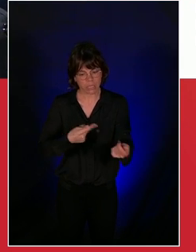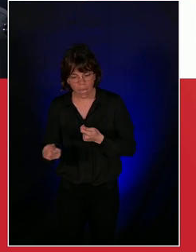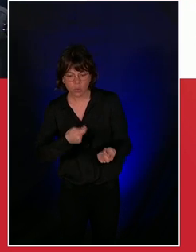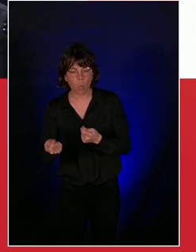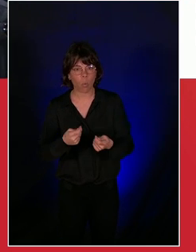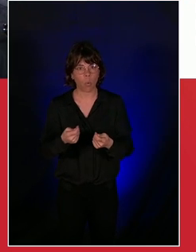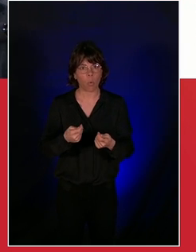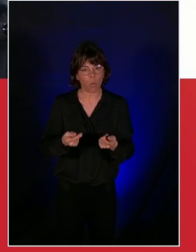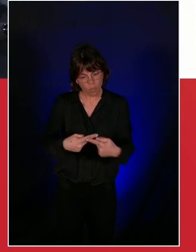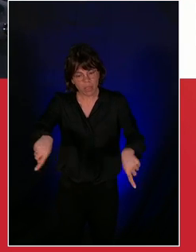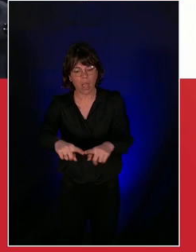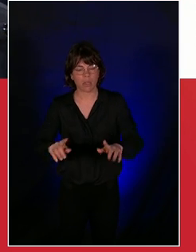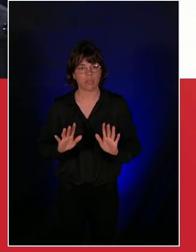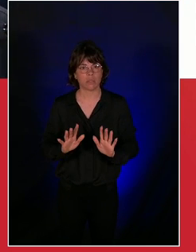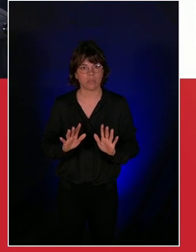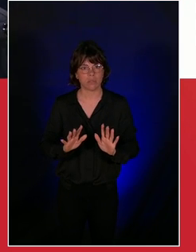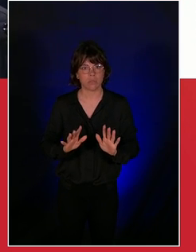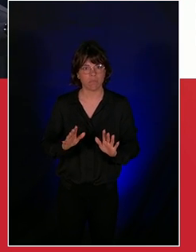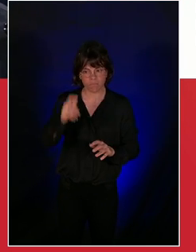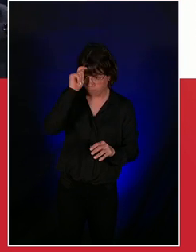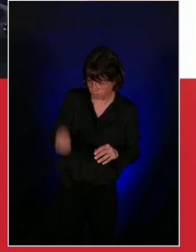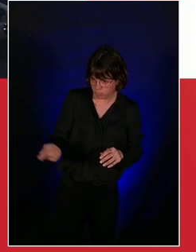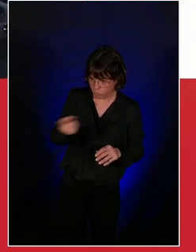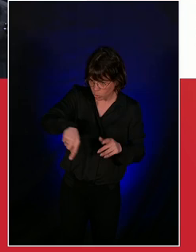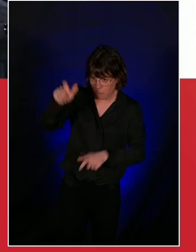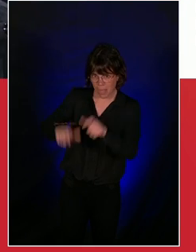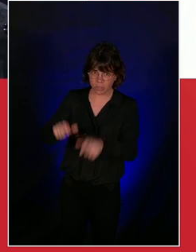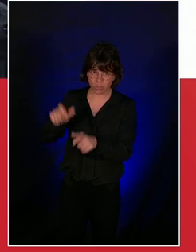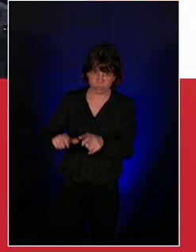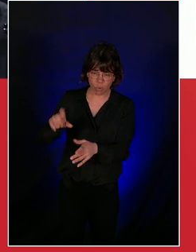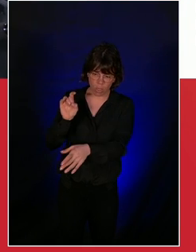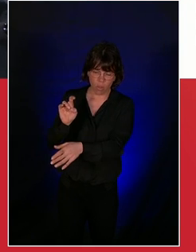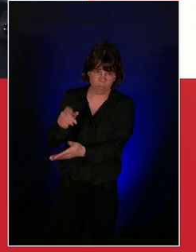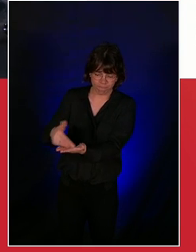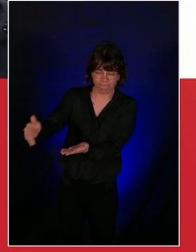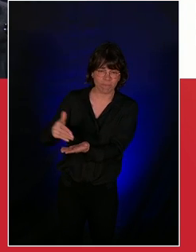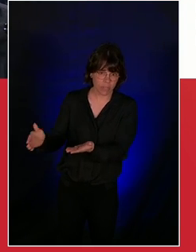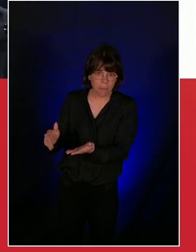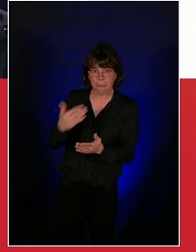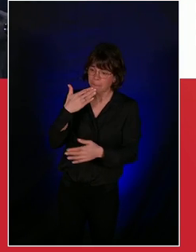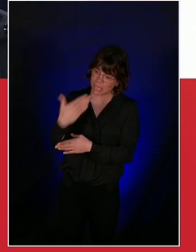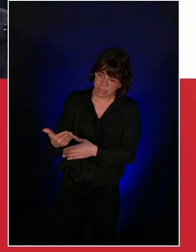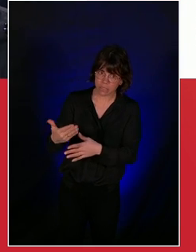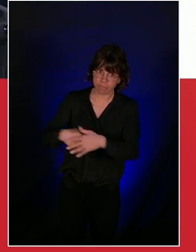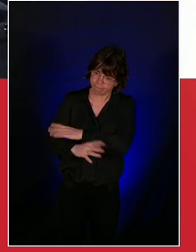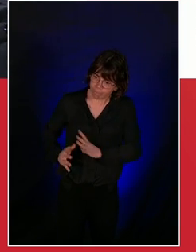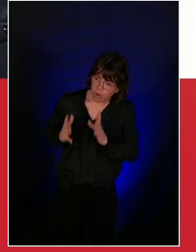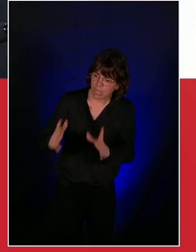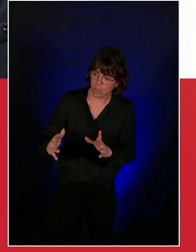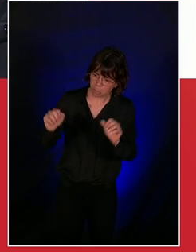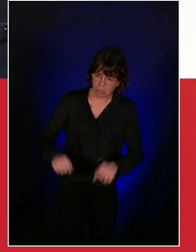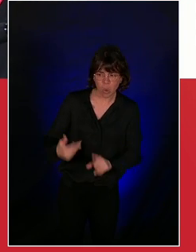confédérale je tiens enfin à saluer l'ensemble des camarades dont le mandat n'est pas renouvelé et les remercier pour leur engagement dans un contexte